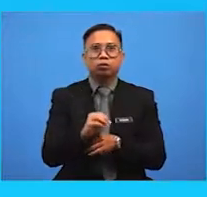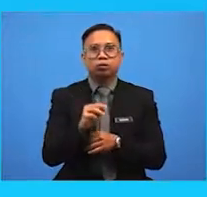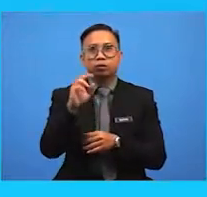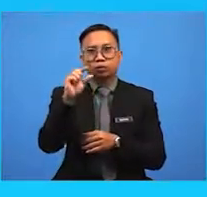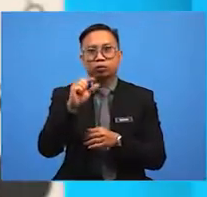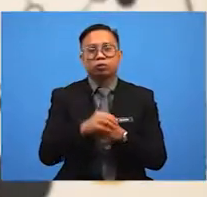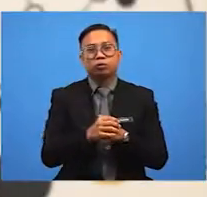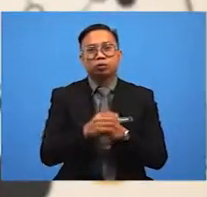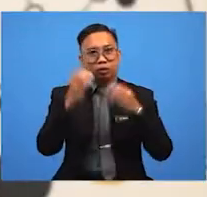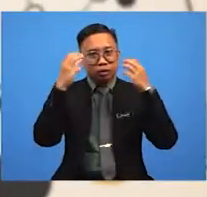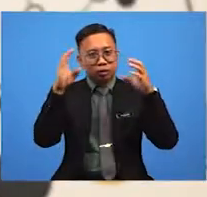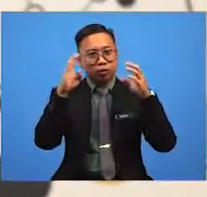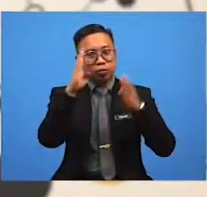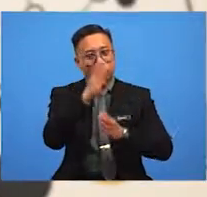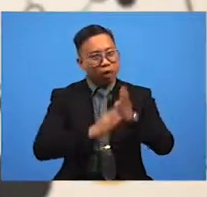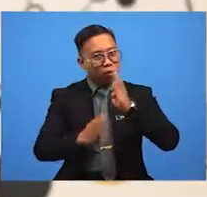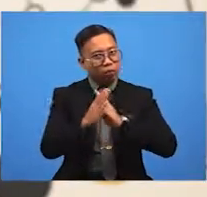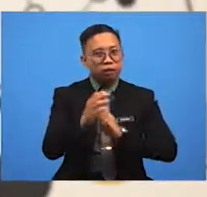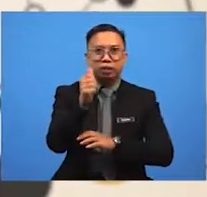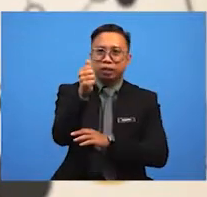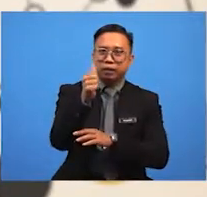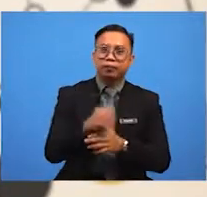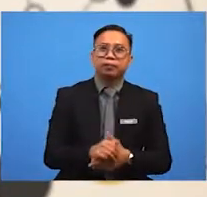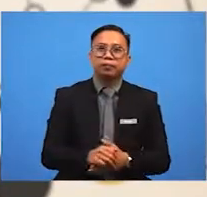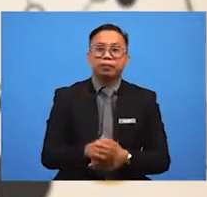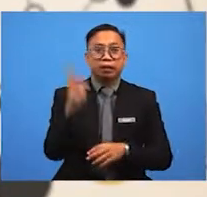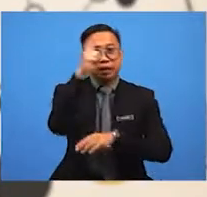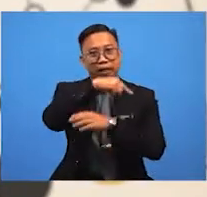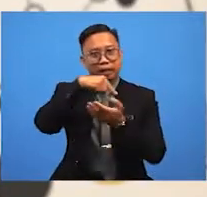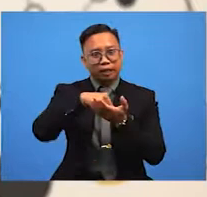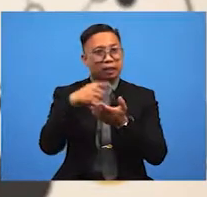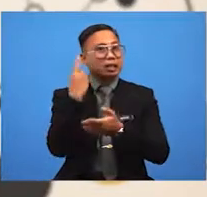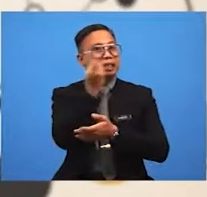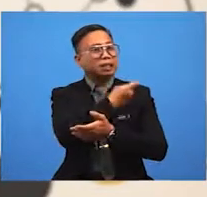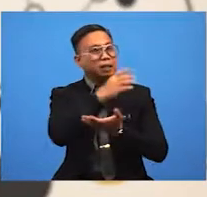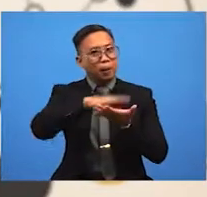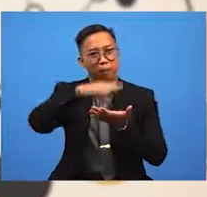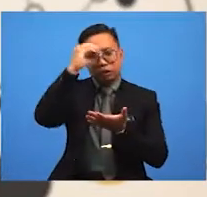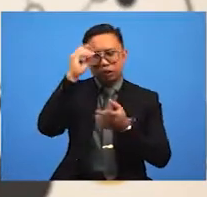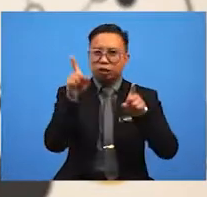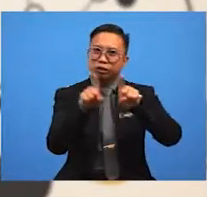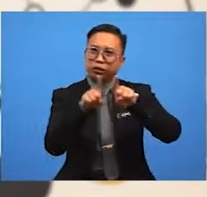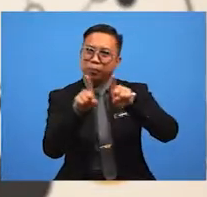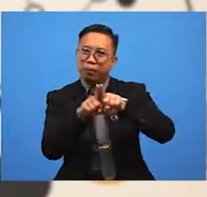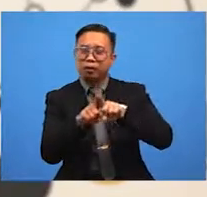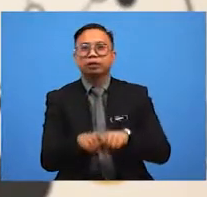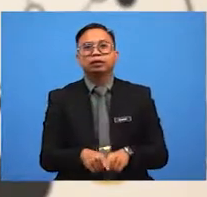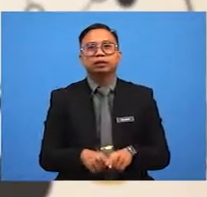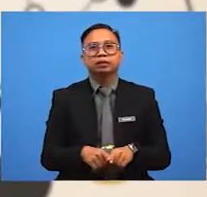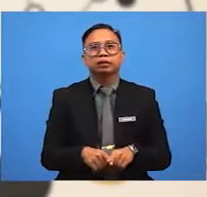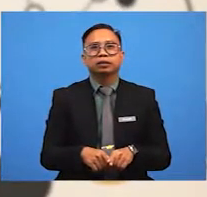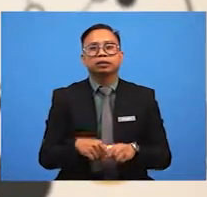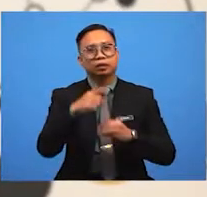biologi anda pada hari ini. Hari ini, kita akan belajar bersama-sama berkaitan